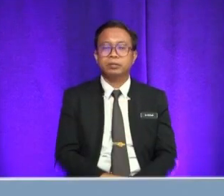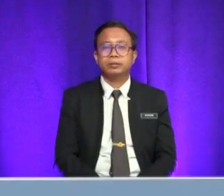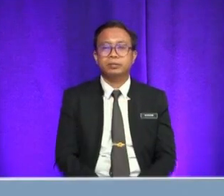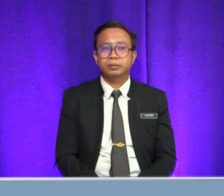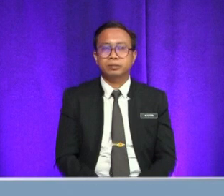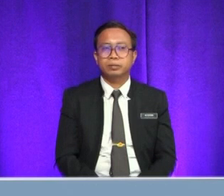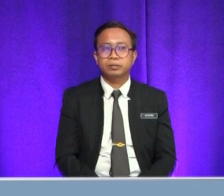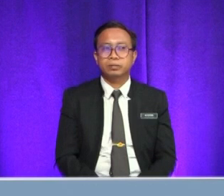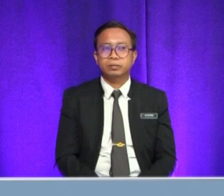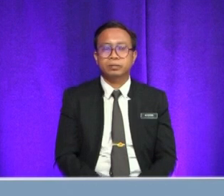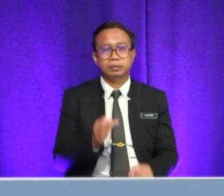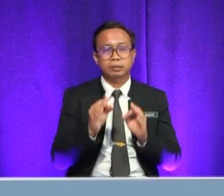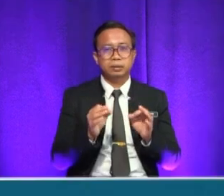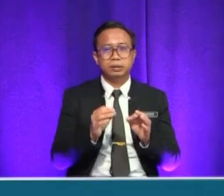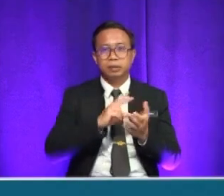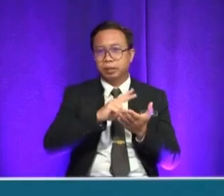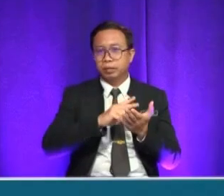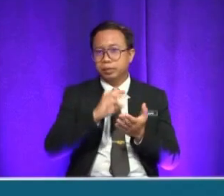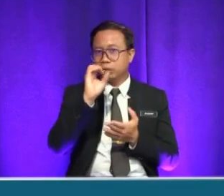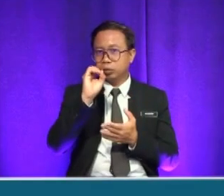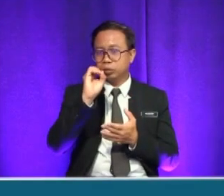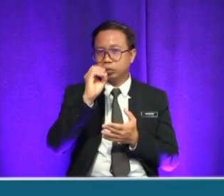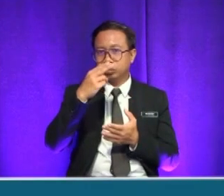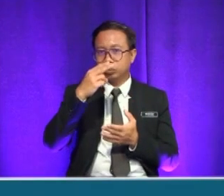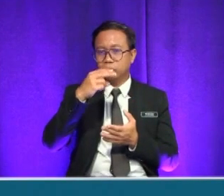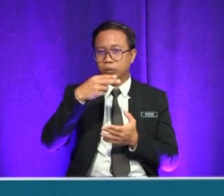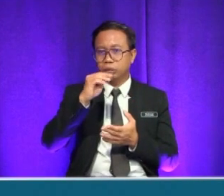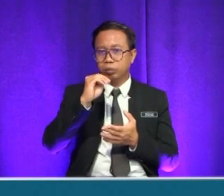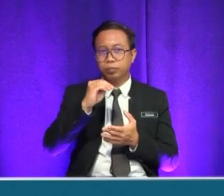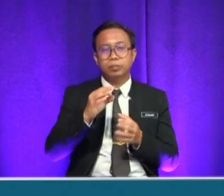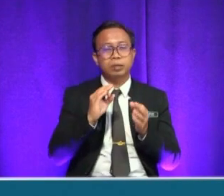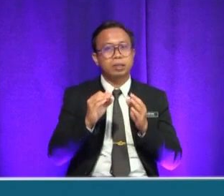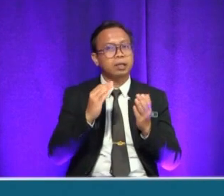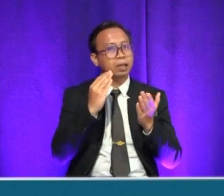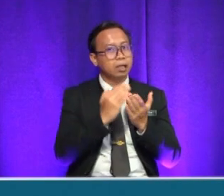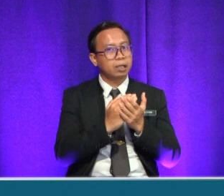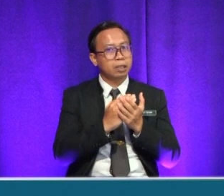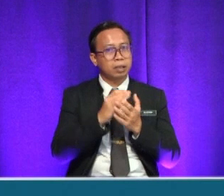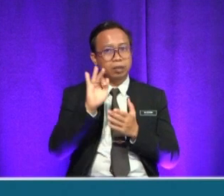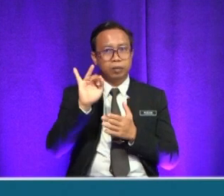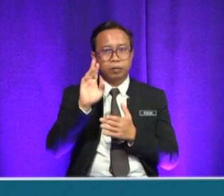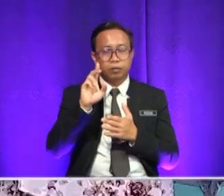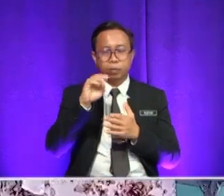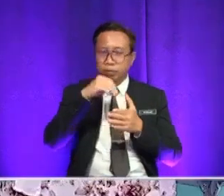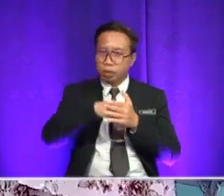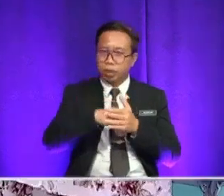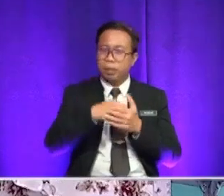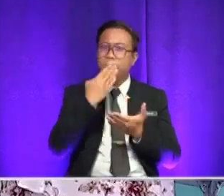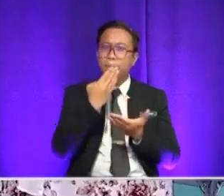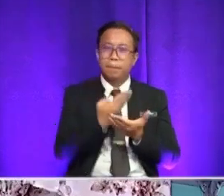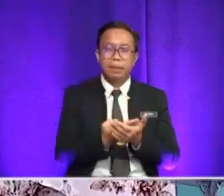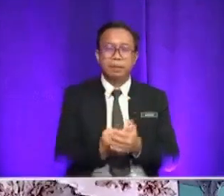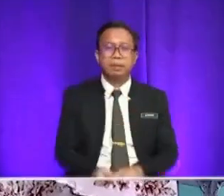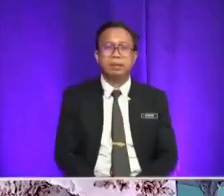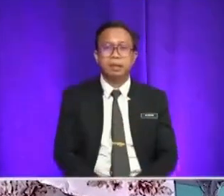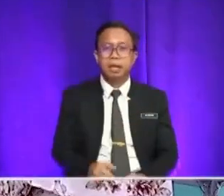betul. Okey, jika bacaan 0 ohm, maknanya tiada halangan, maka fuse cartridge adalah dalam keadaan baik. Macam saya kata tadi, 0 ohm tiada